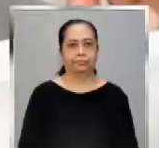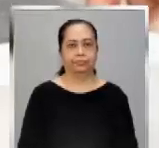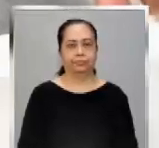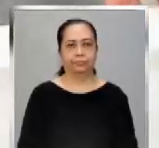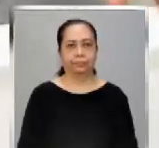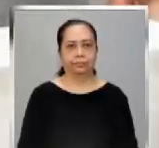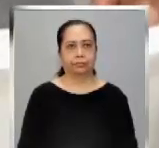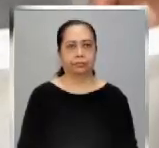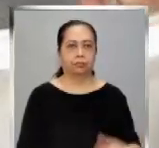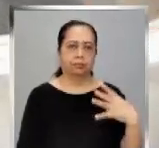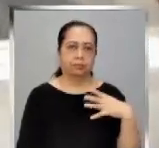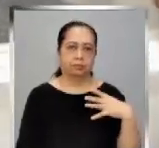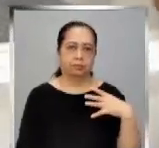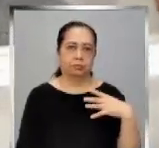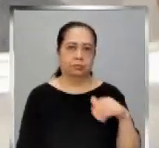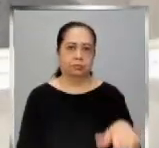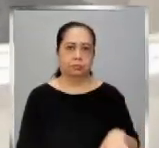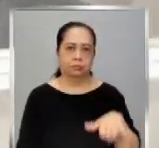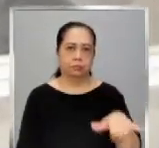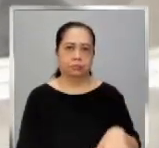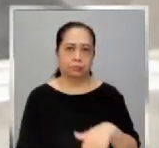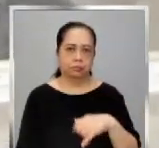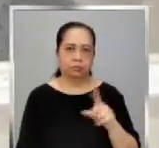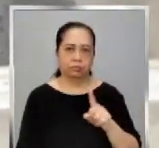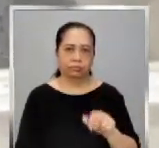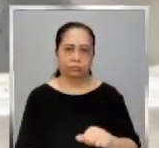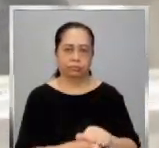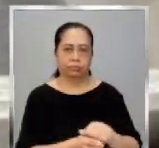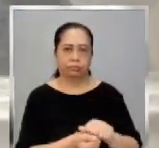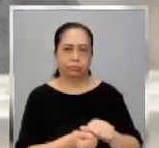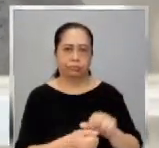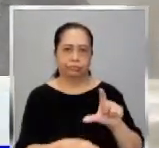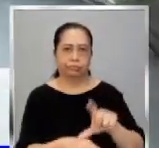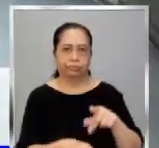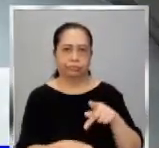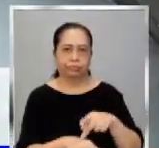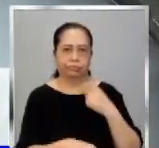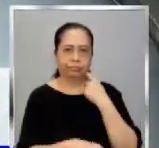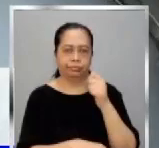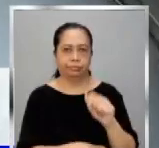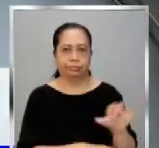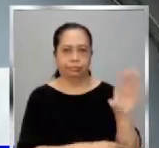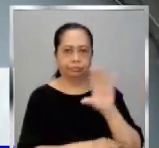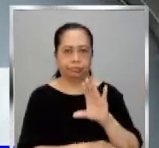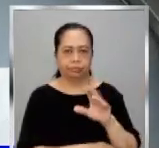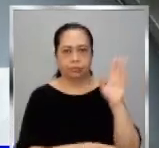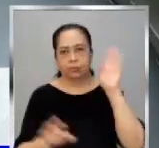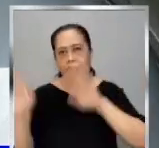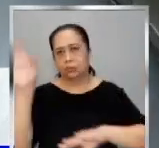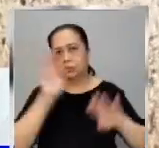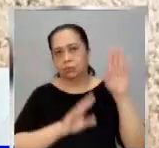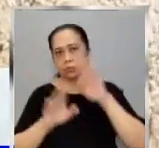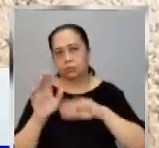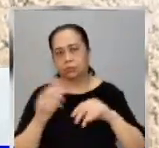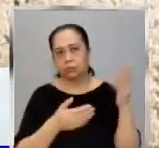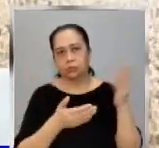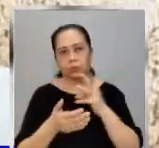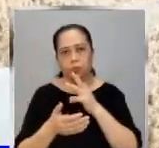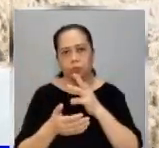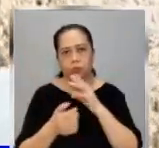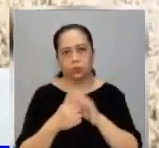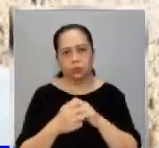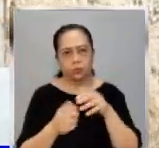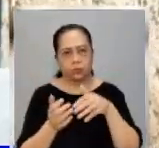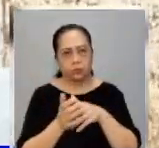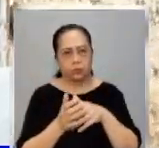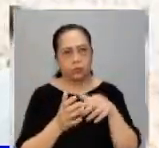Nakatenga sa washing machine ang mga labahin ni Danilo Lopez sa Las Piñas City kaninang umaga. Problemado raw sila sa supply ng tubig. Mahina sa araw